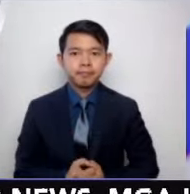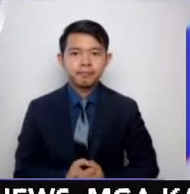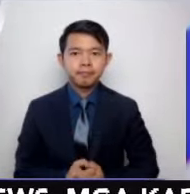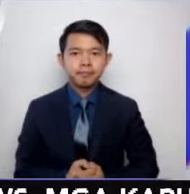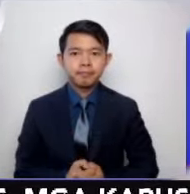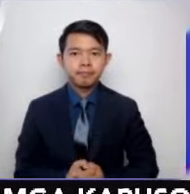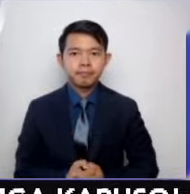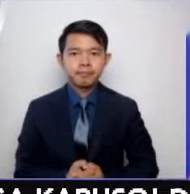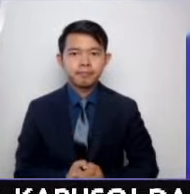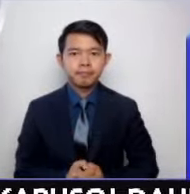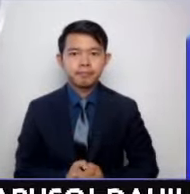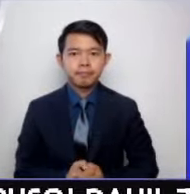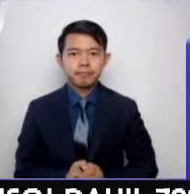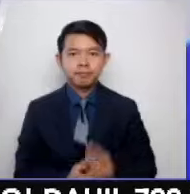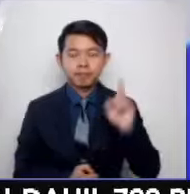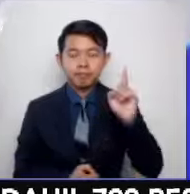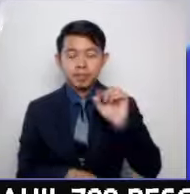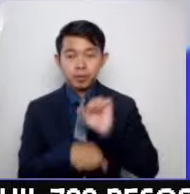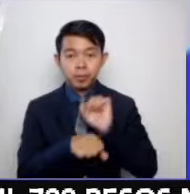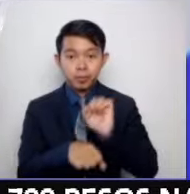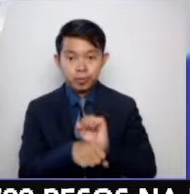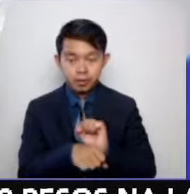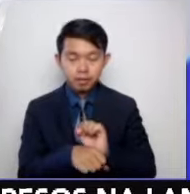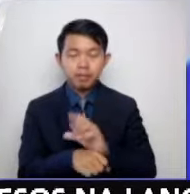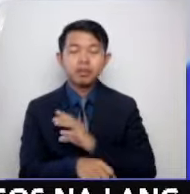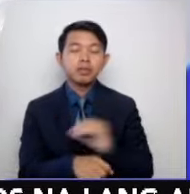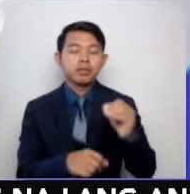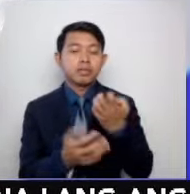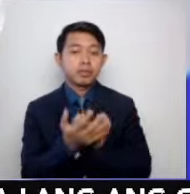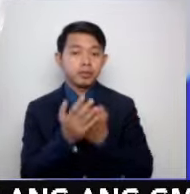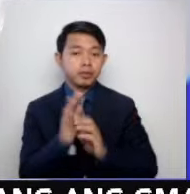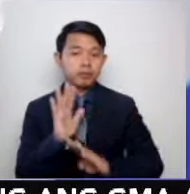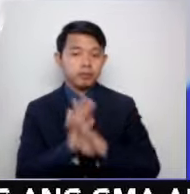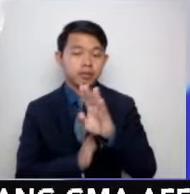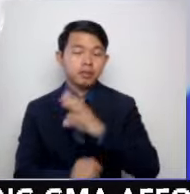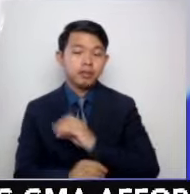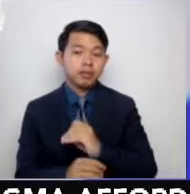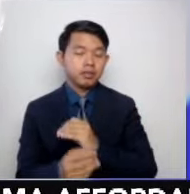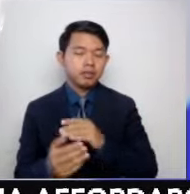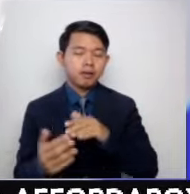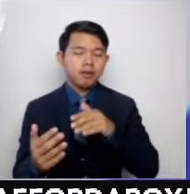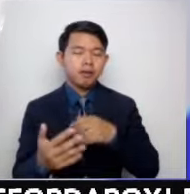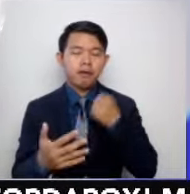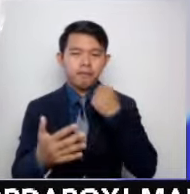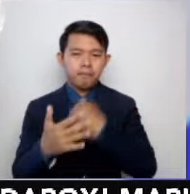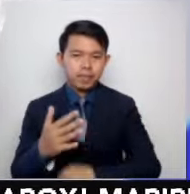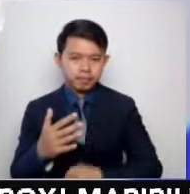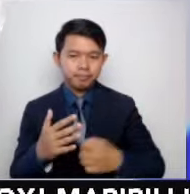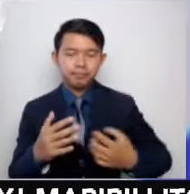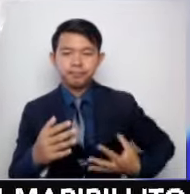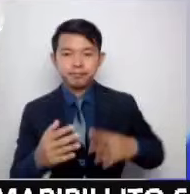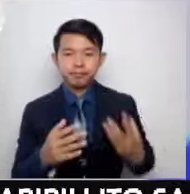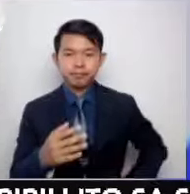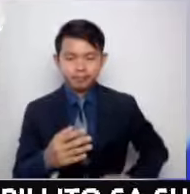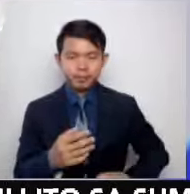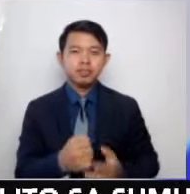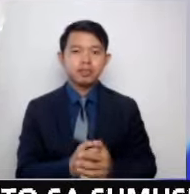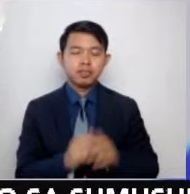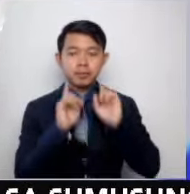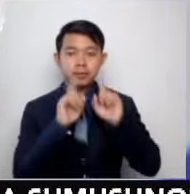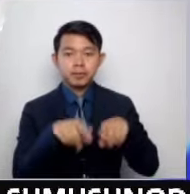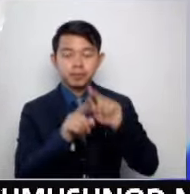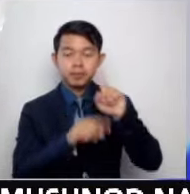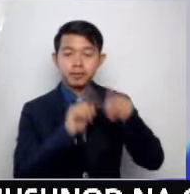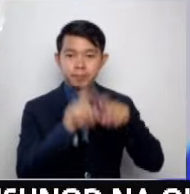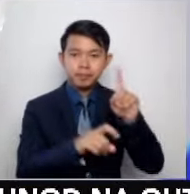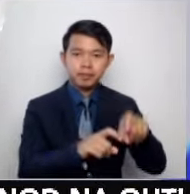Pagbuo ng mga trabaho, paglago ng ekonomiya at paglaban sa korupsyon, yan din ang mga nangungunang sagot sa Pulse Asia Survey na nagtanong kung ano ang